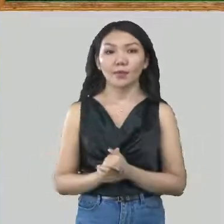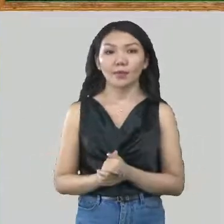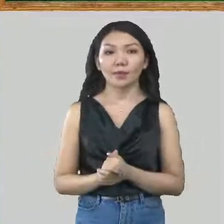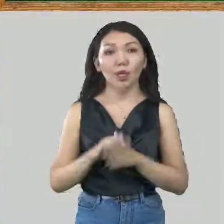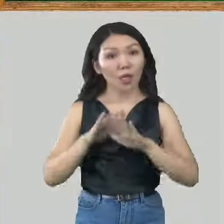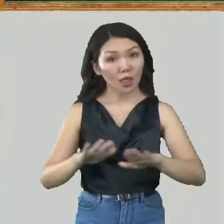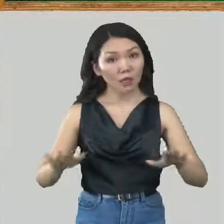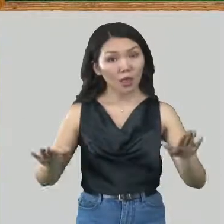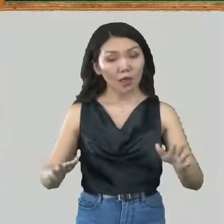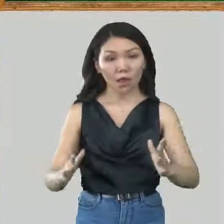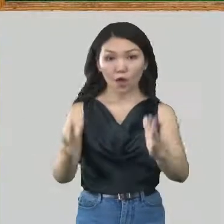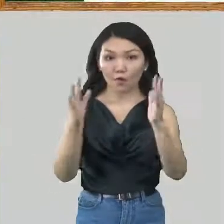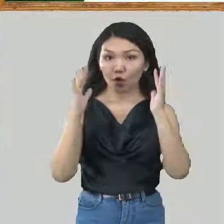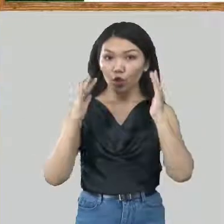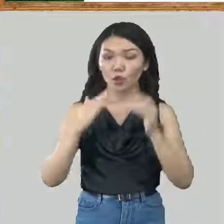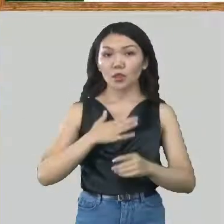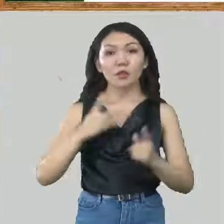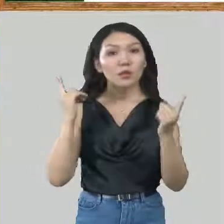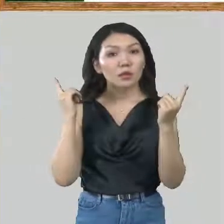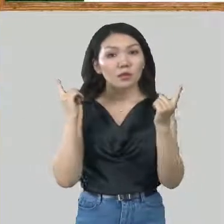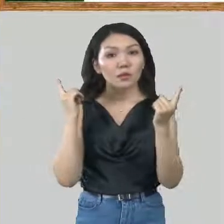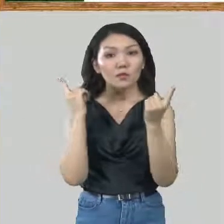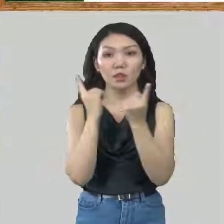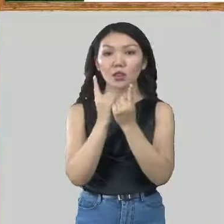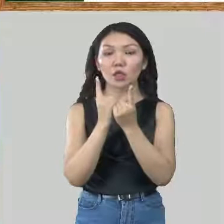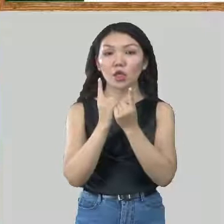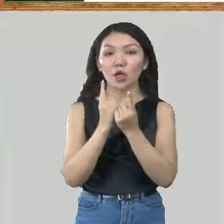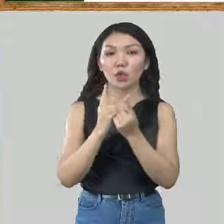Ребята, в лесу нас встречают сказочные герои.